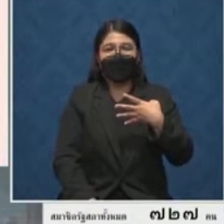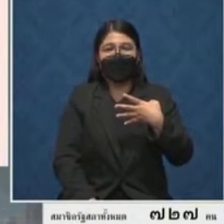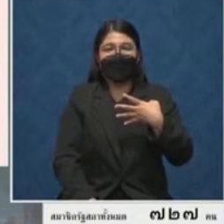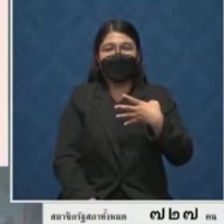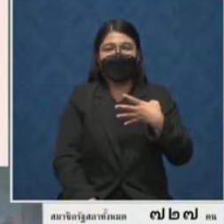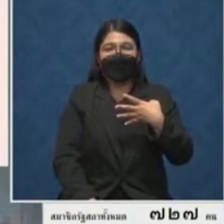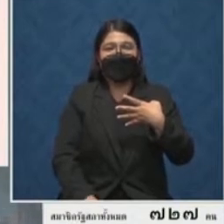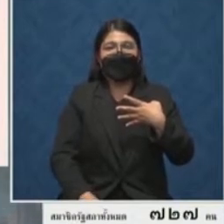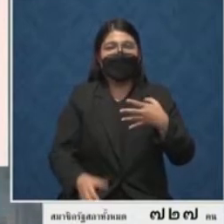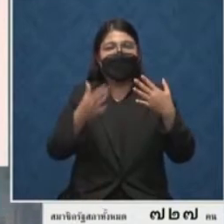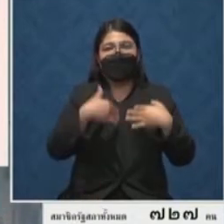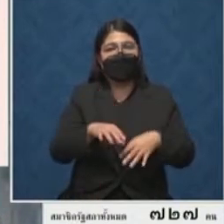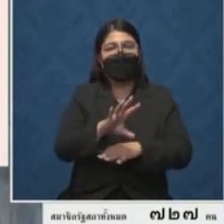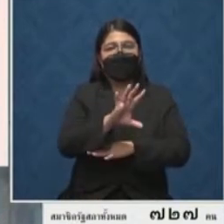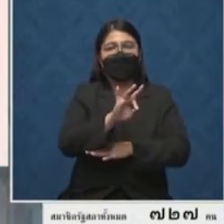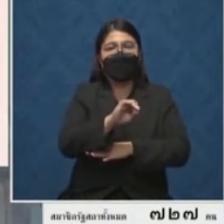86นายจิรัฐทองสุวรรณ